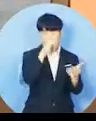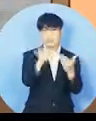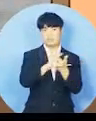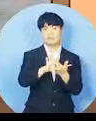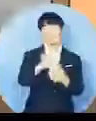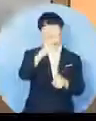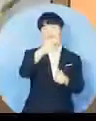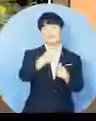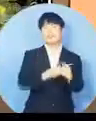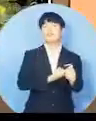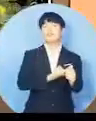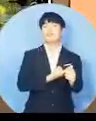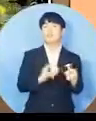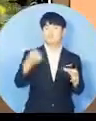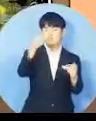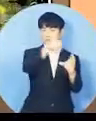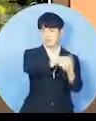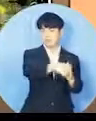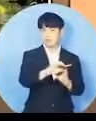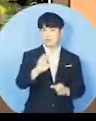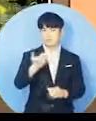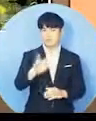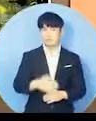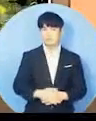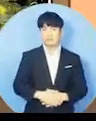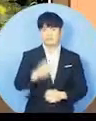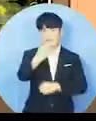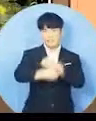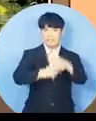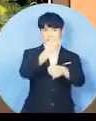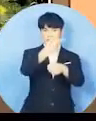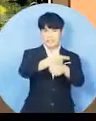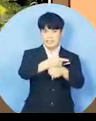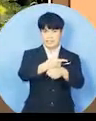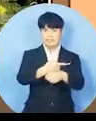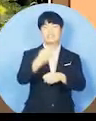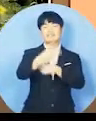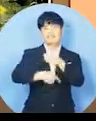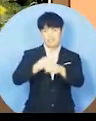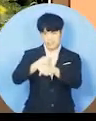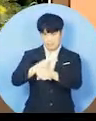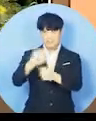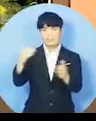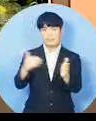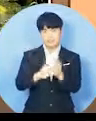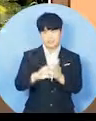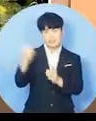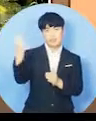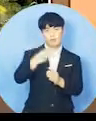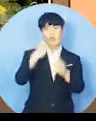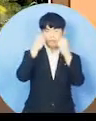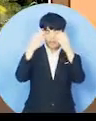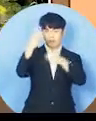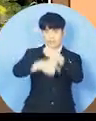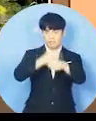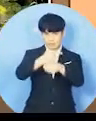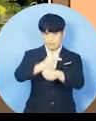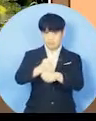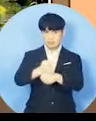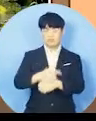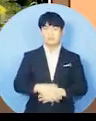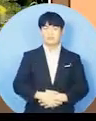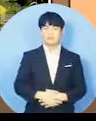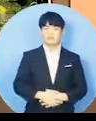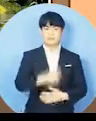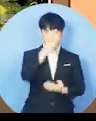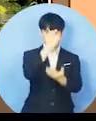가입되며 보장기간은 시와 보험사 간 계약일로부터 1년으로 매년 갱신될 예정인데요. 천안시민은